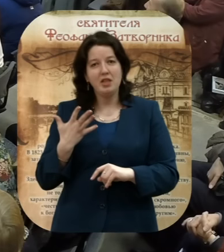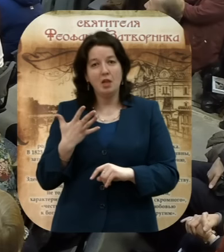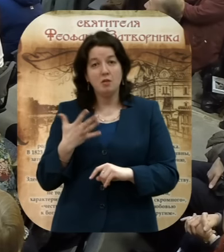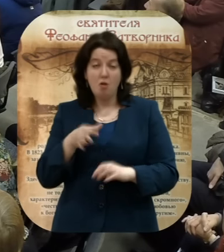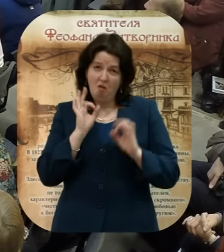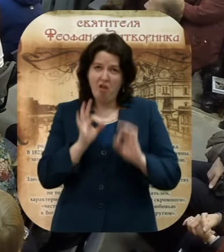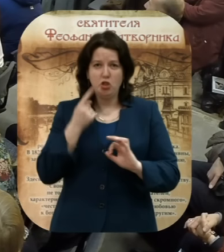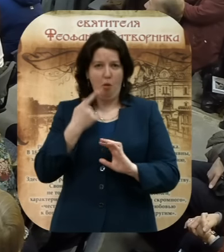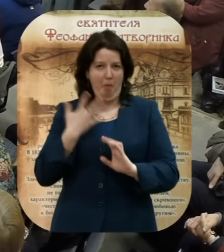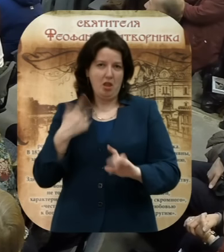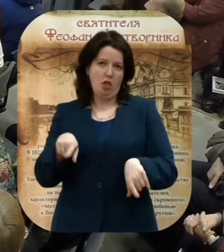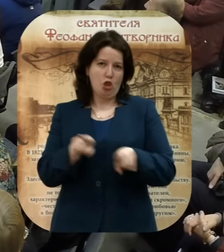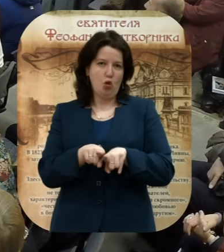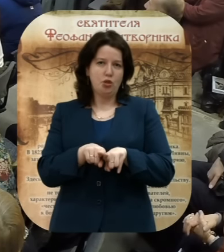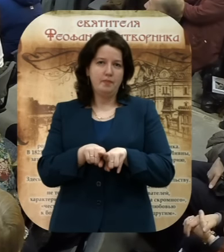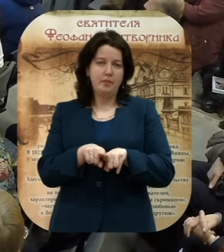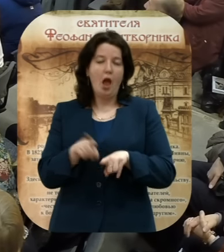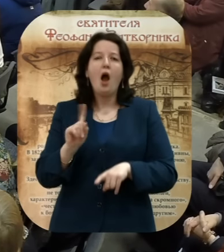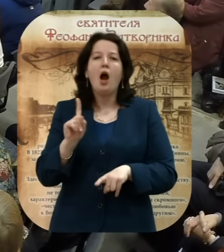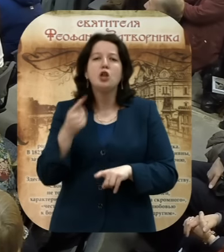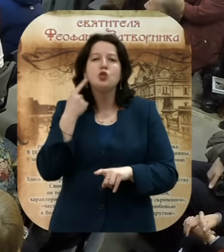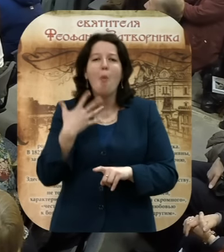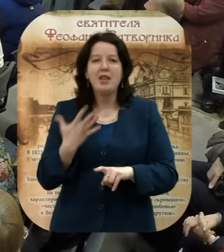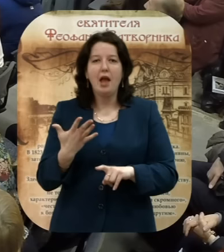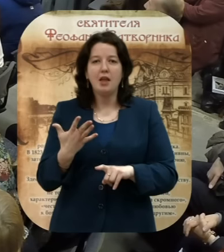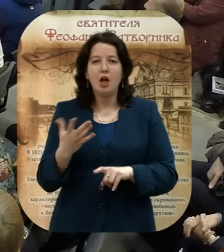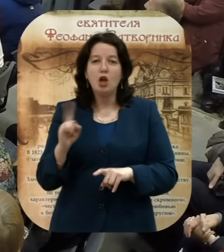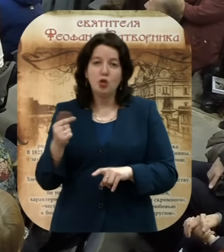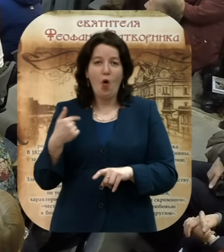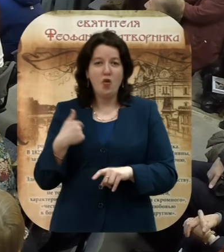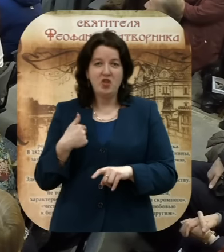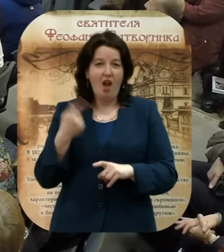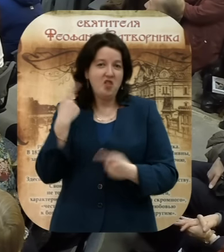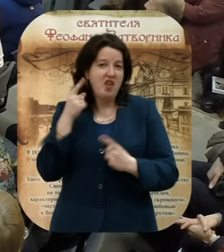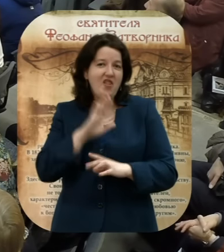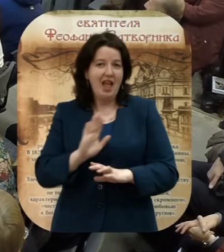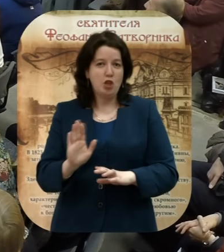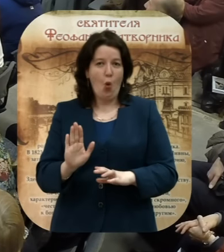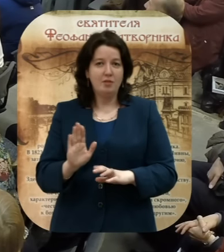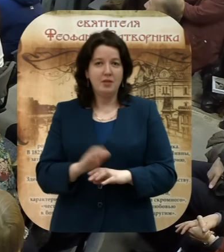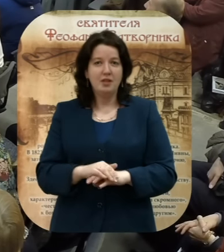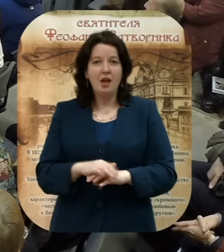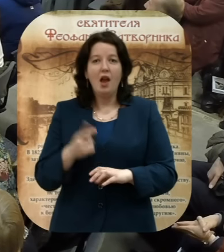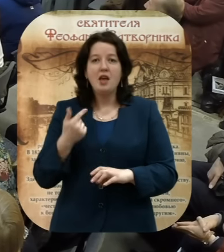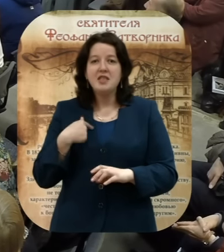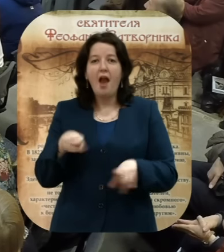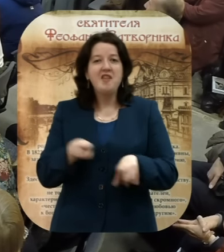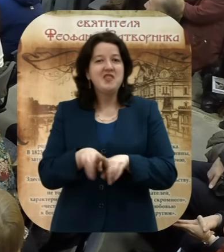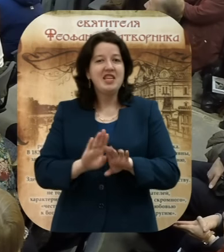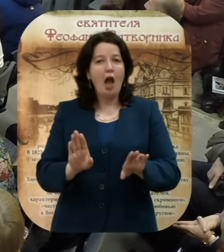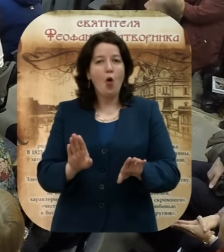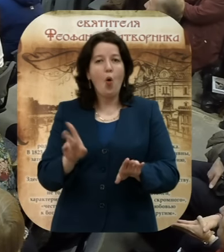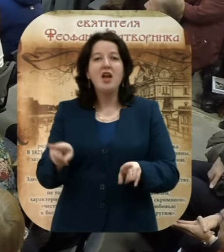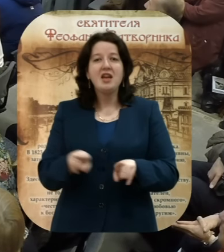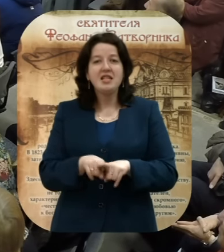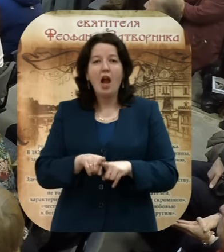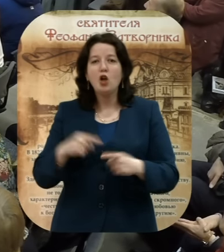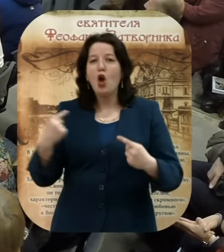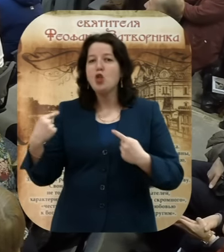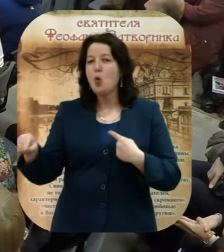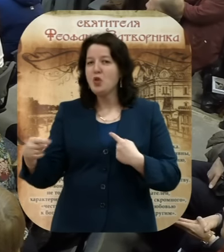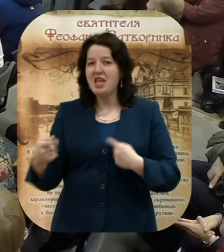Конечно, понятно. А что понятно? Что я не фунт изюма. Я не такой, как прочие